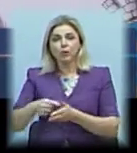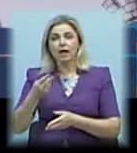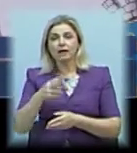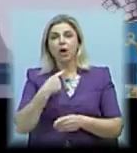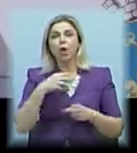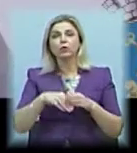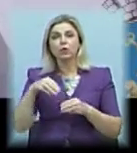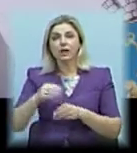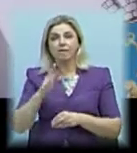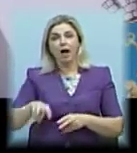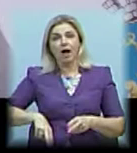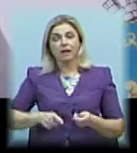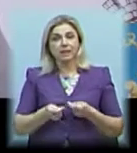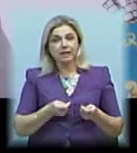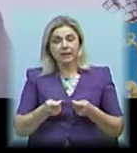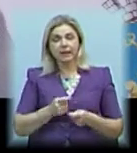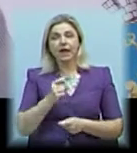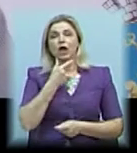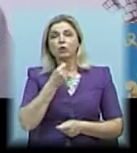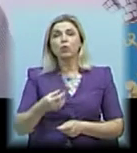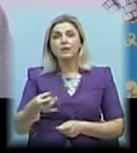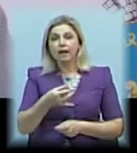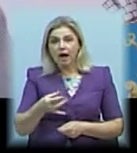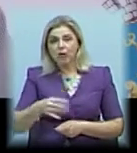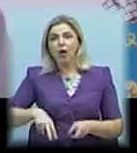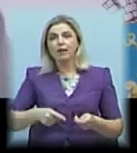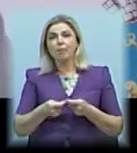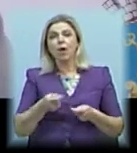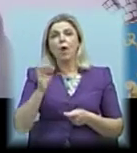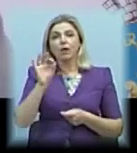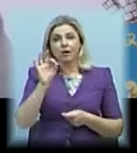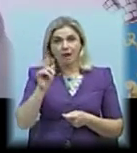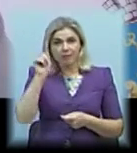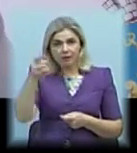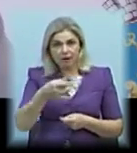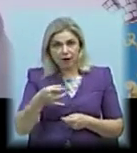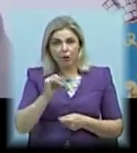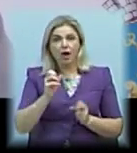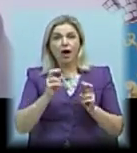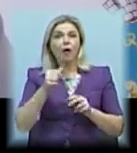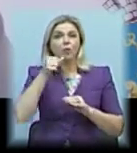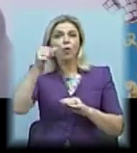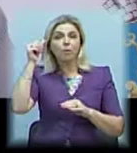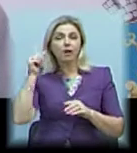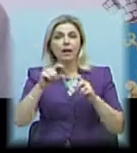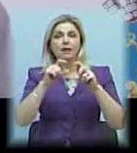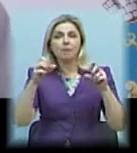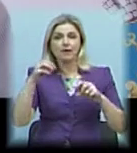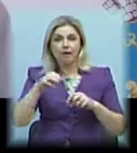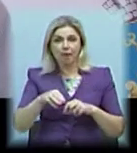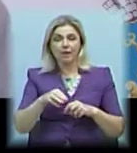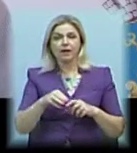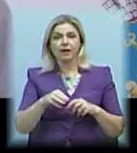в адміністрації Інгульського району, в адміністрації Карабельного району і, як в минулому році, в департаменті надання